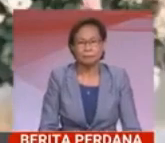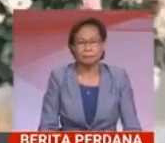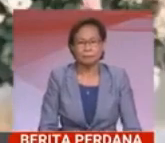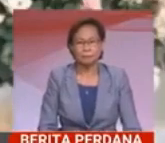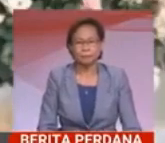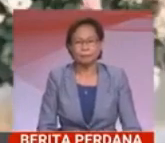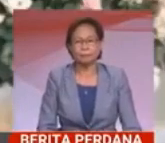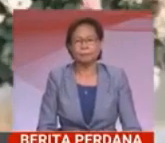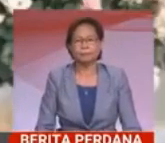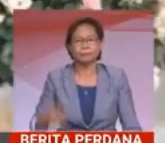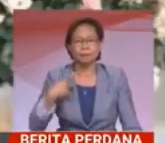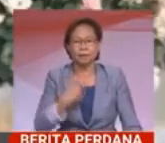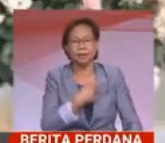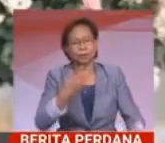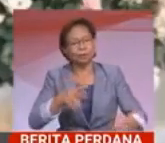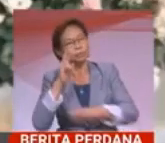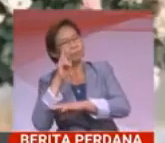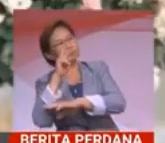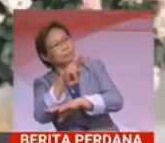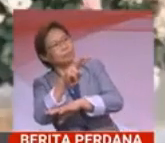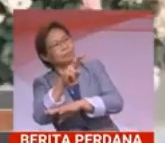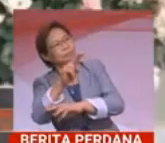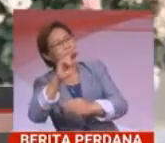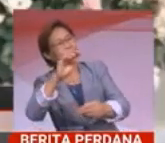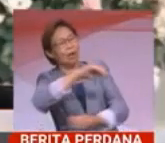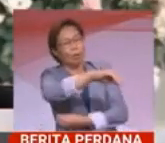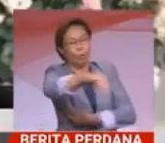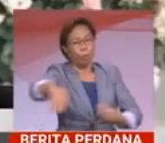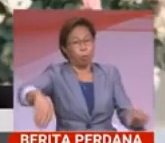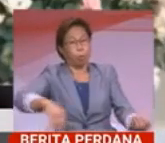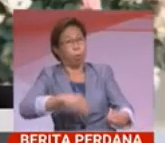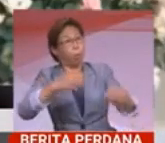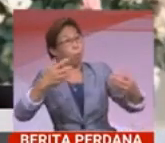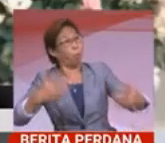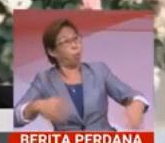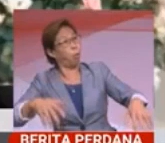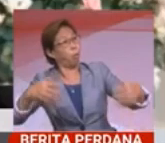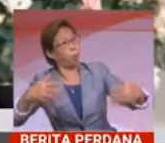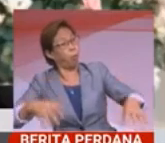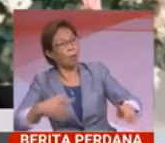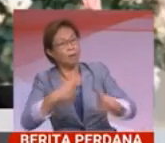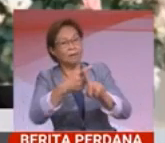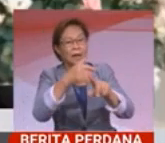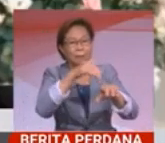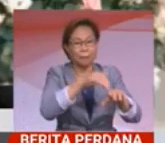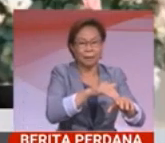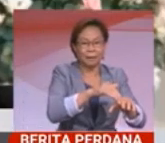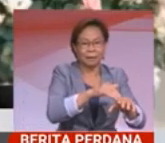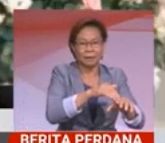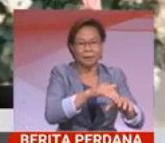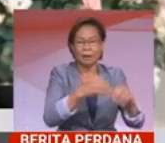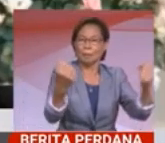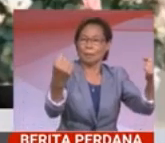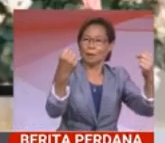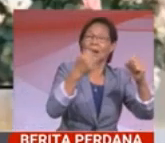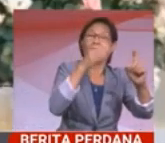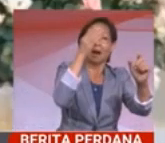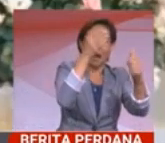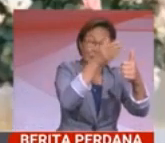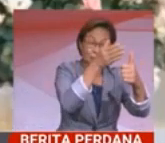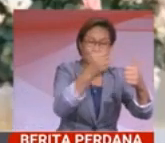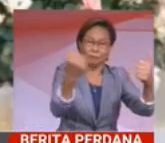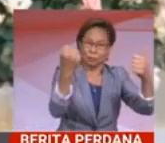gitu telah menyaksikan perubahan yang signifikan daripada expect pemerkosaan